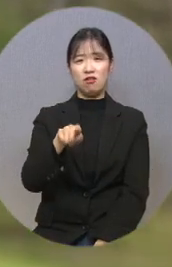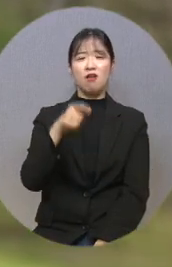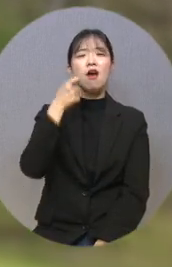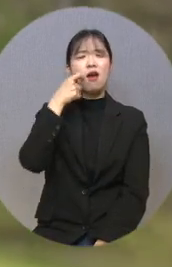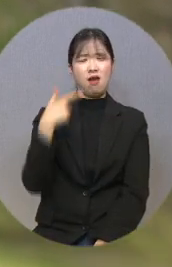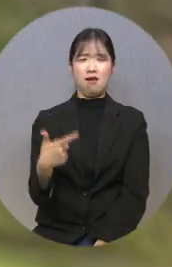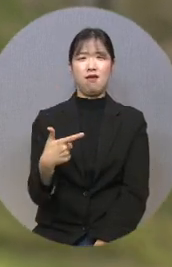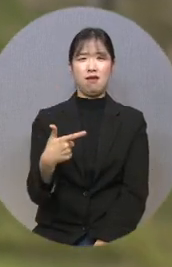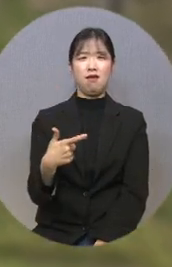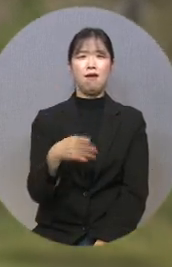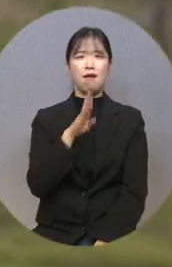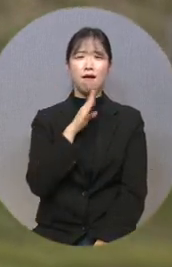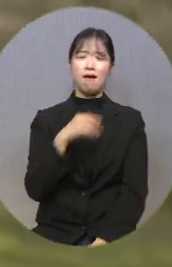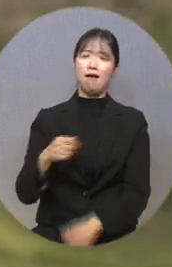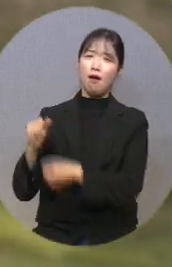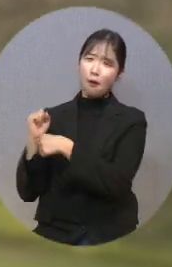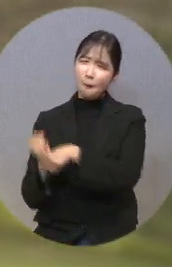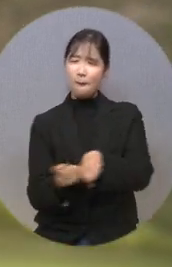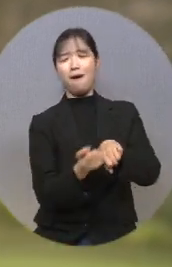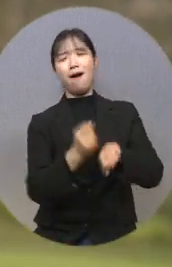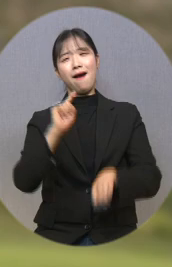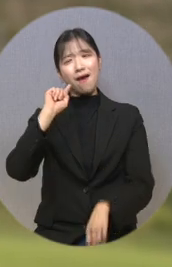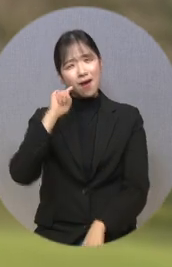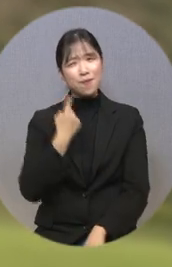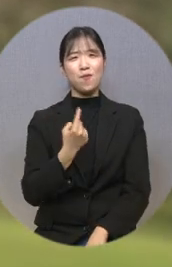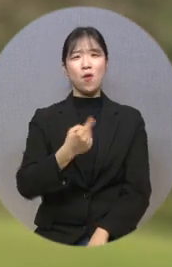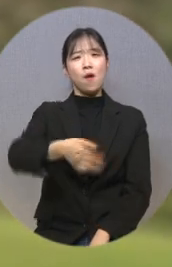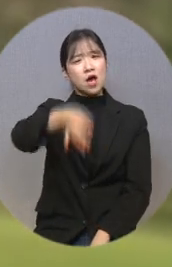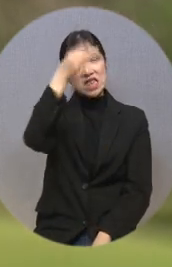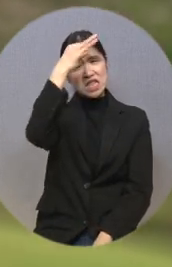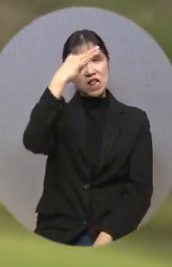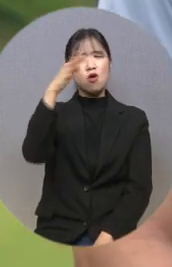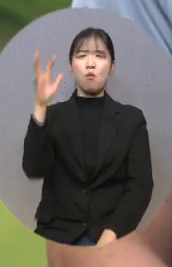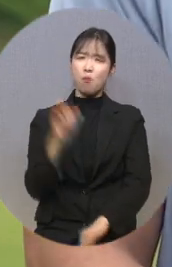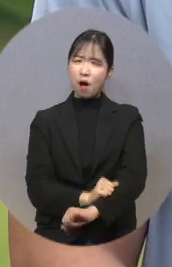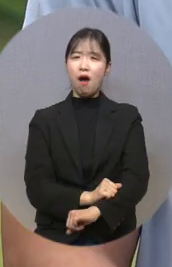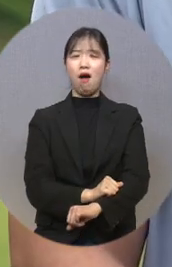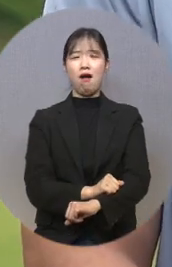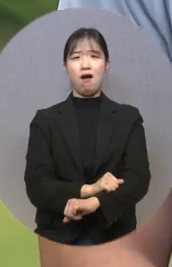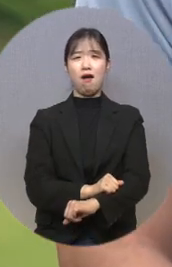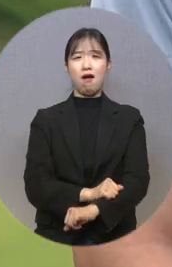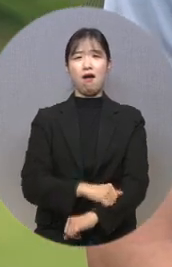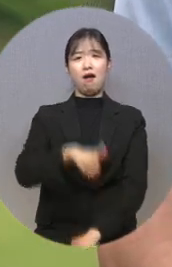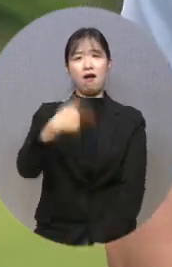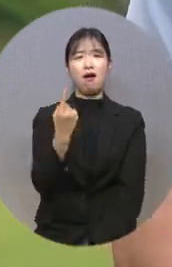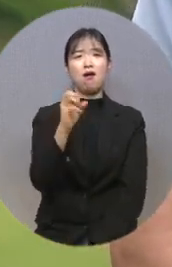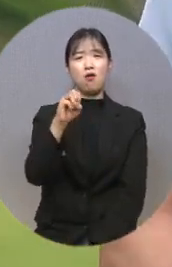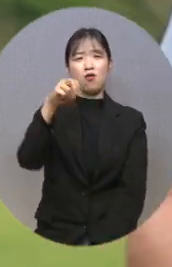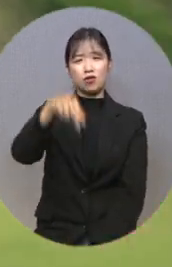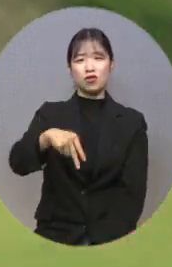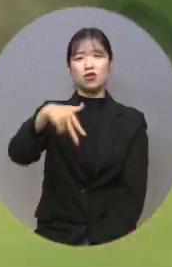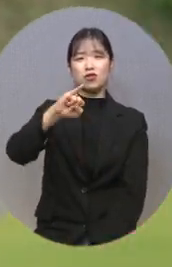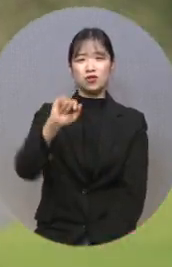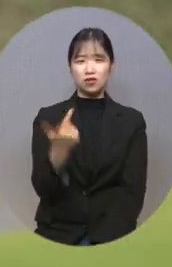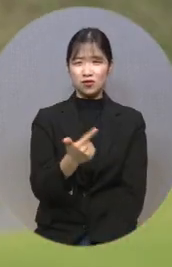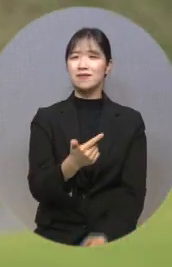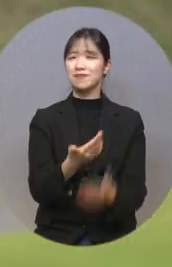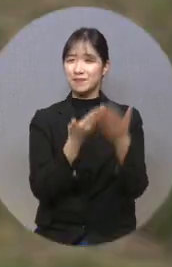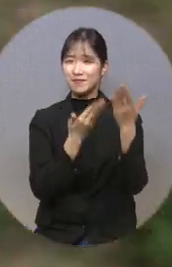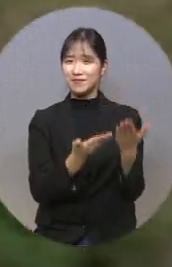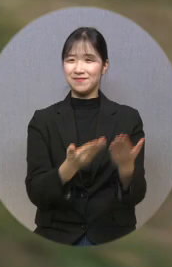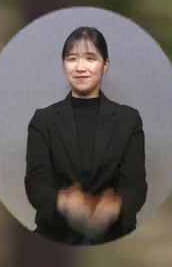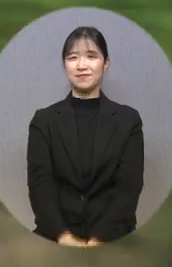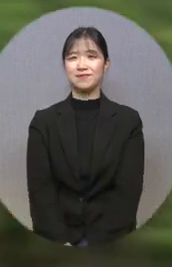스윙도 너무 예쁘고 심지어 골프 실력도 여러분 너무너무 잘 칩니다. 공유진 인플루언서님을